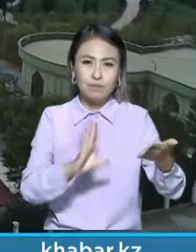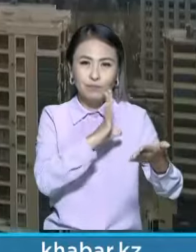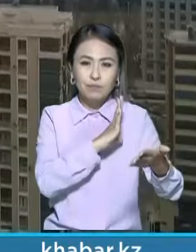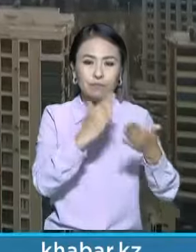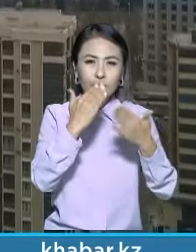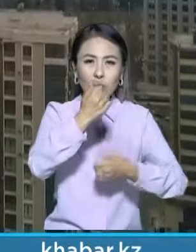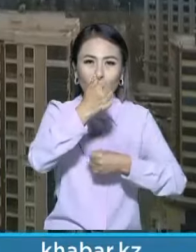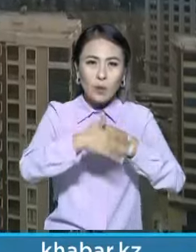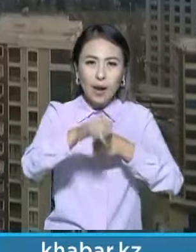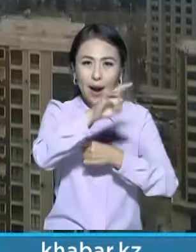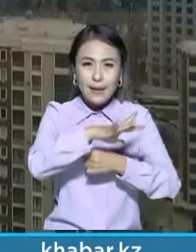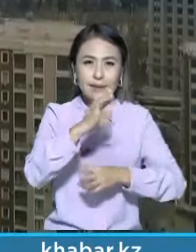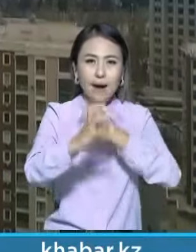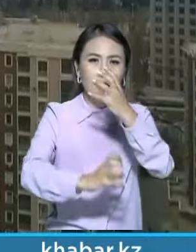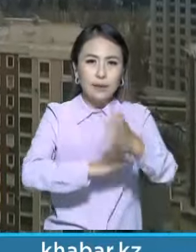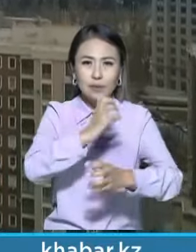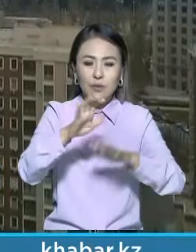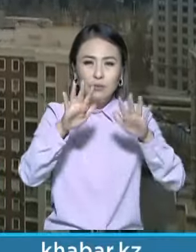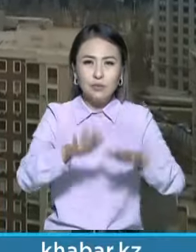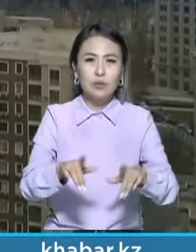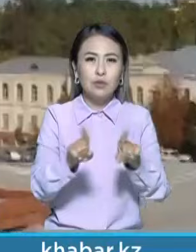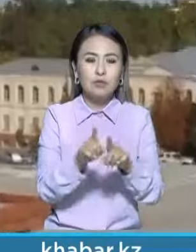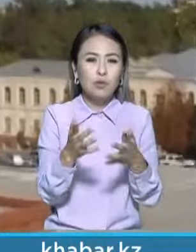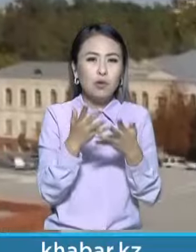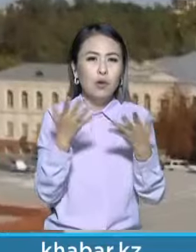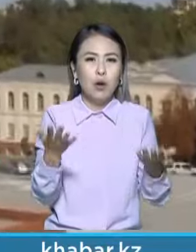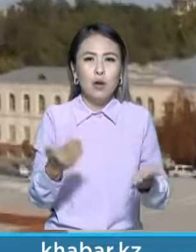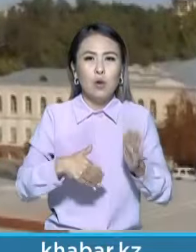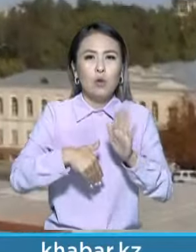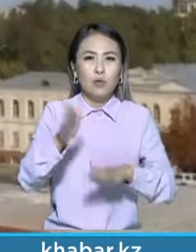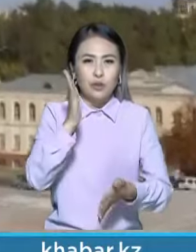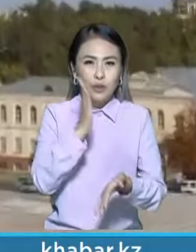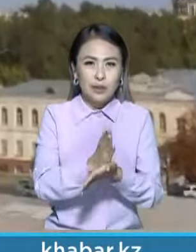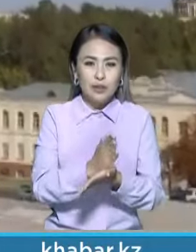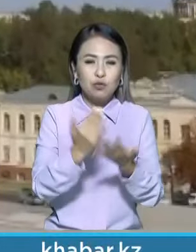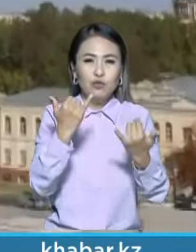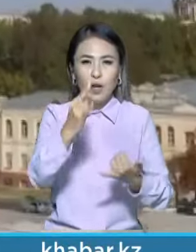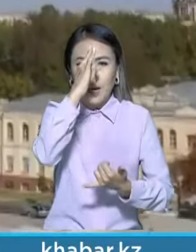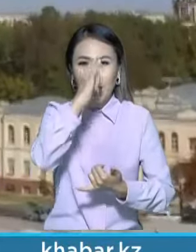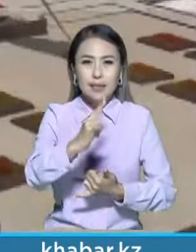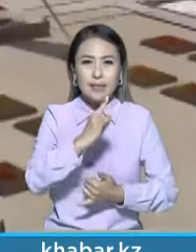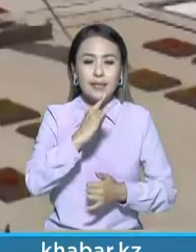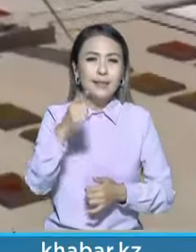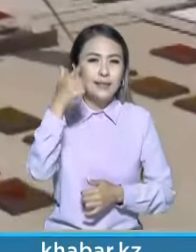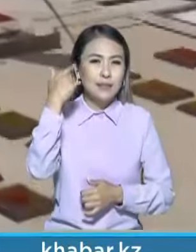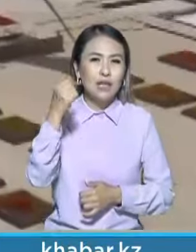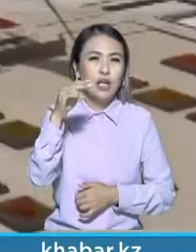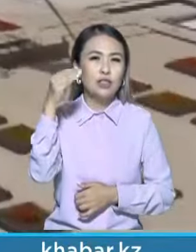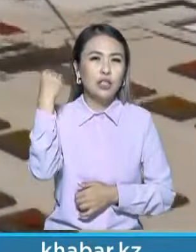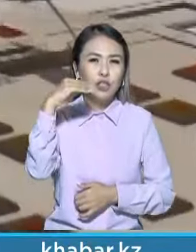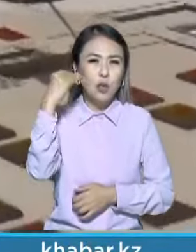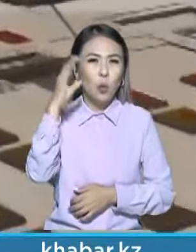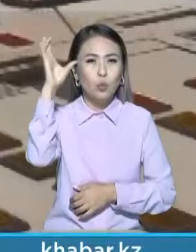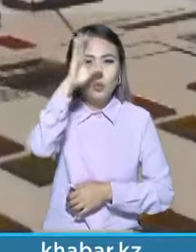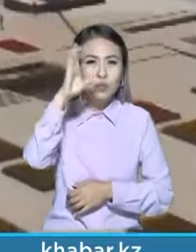Онда Орталық Азияның әлемдік аренада саяси салмағы арта түскен айтылған. Қазақстан бүгінде Қырғызстан, Тәжікстан,